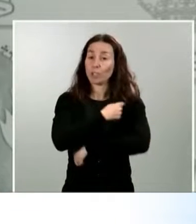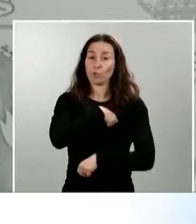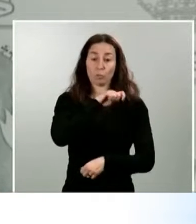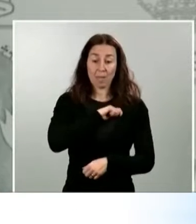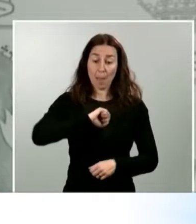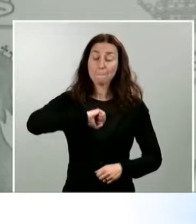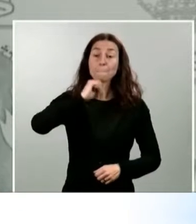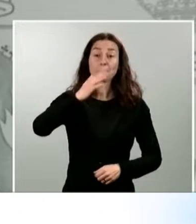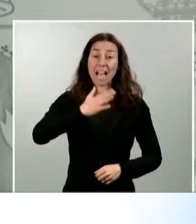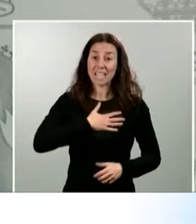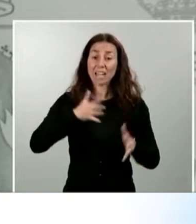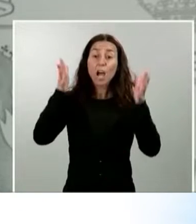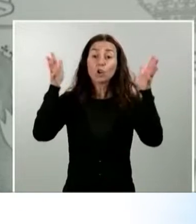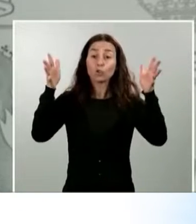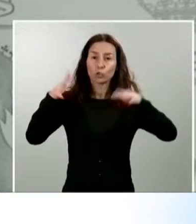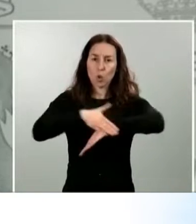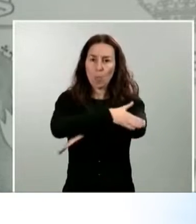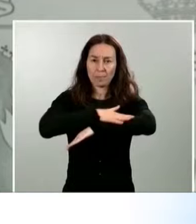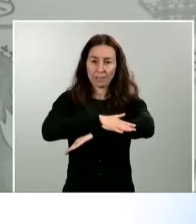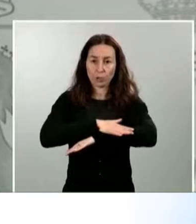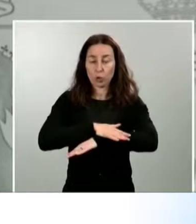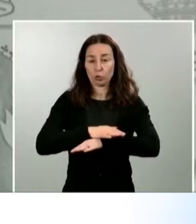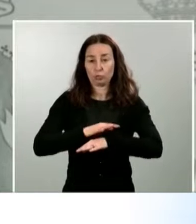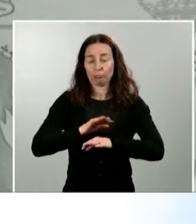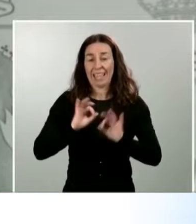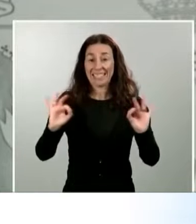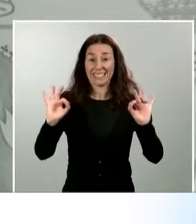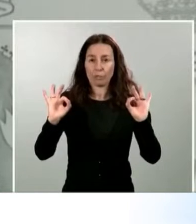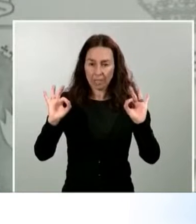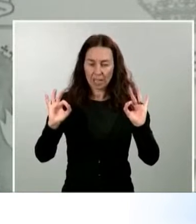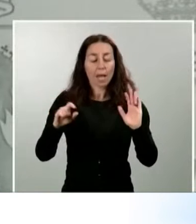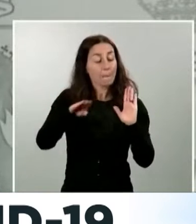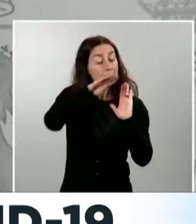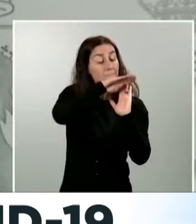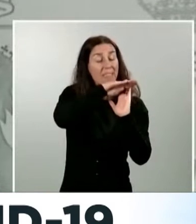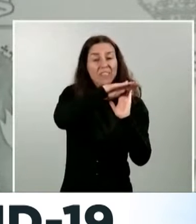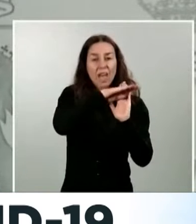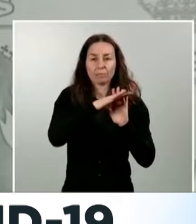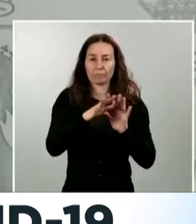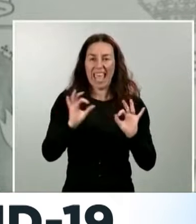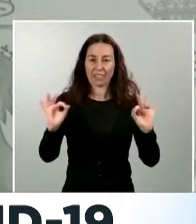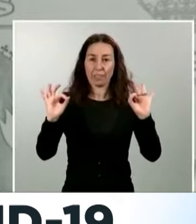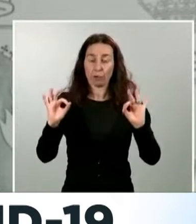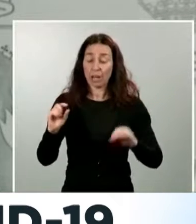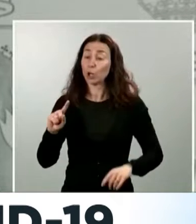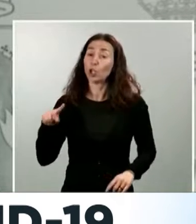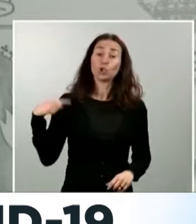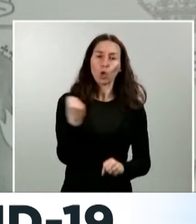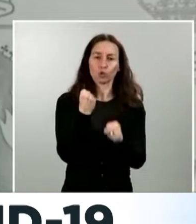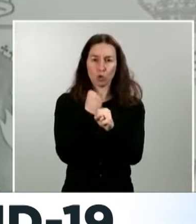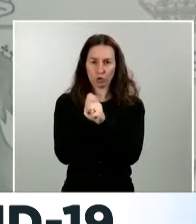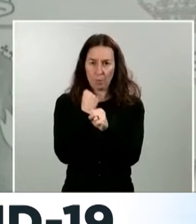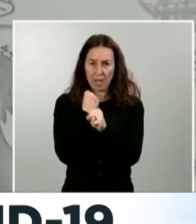Unë njoftoj se qeveria spanjolle do të aprovoj një mas të jashtëzakonshme gjatë mbledhjes së jashtëzakonshme të kabinetit, të gjithë punëtorët jo